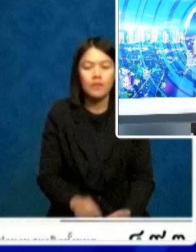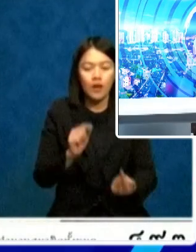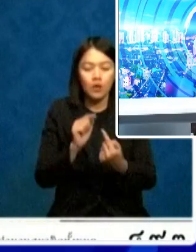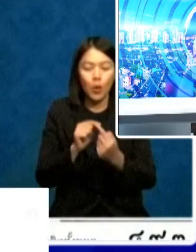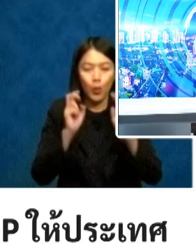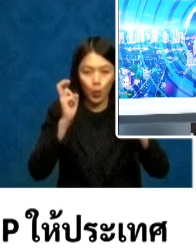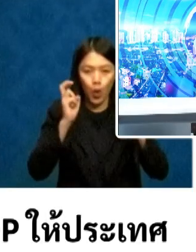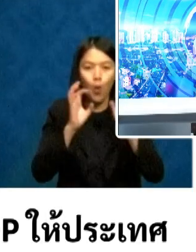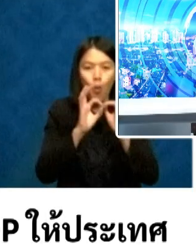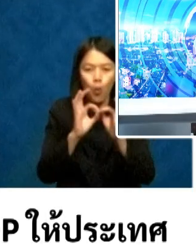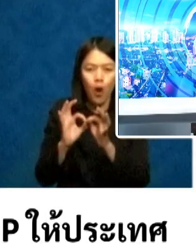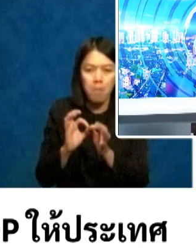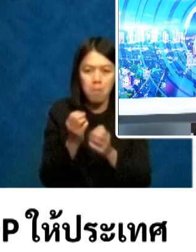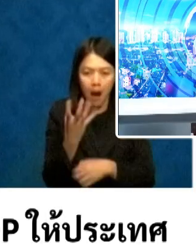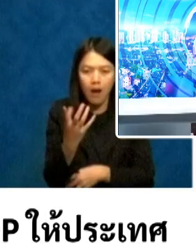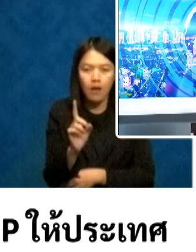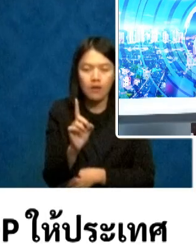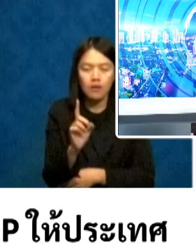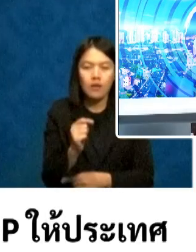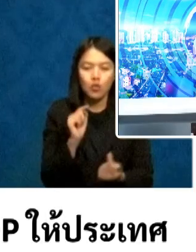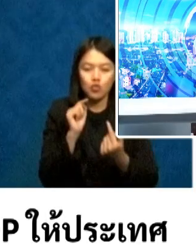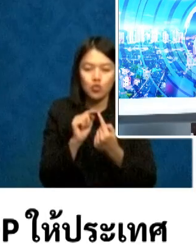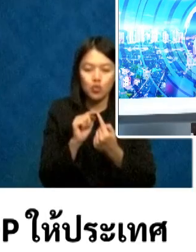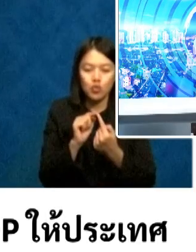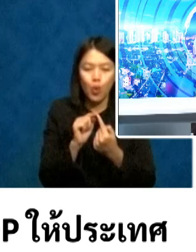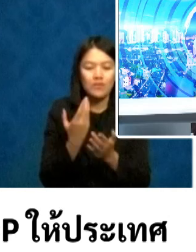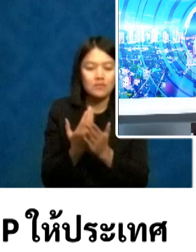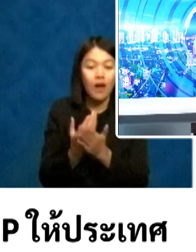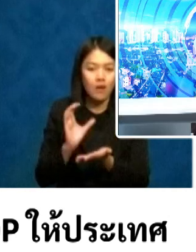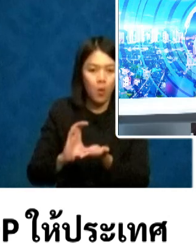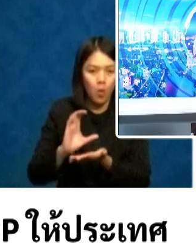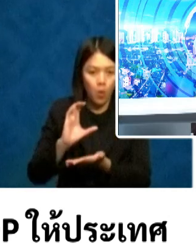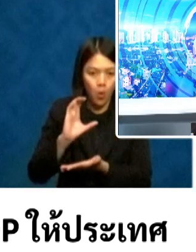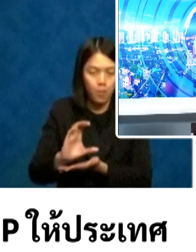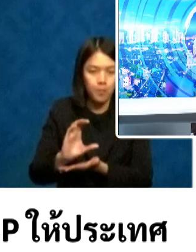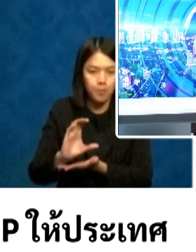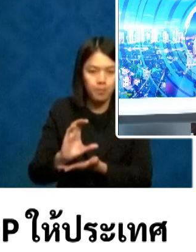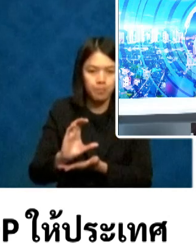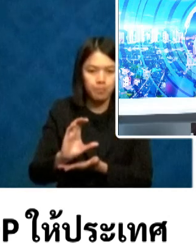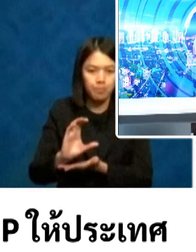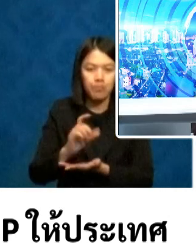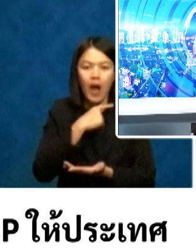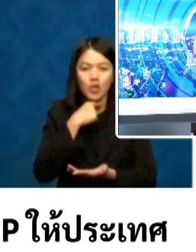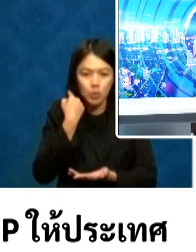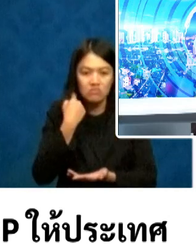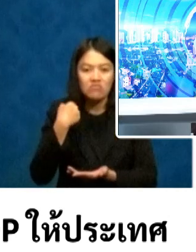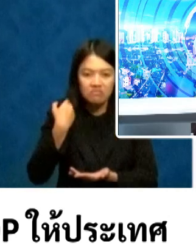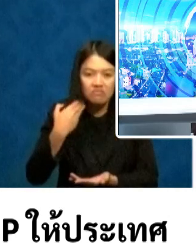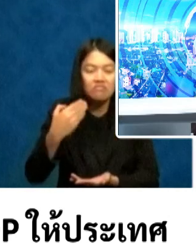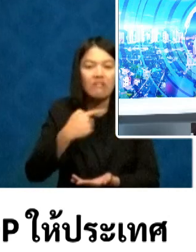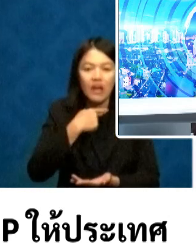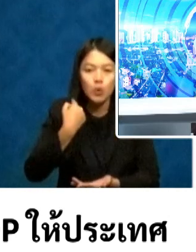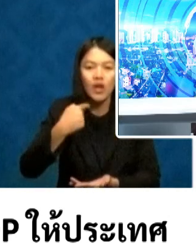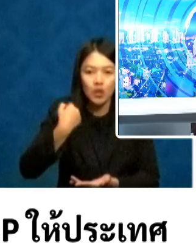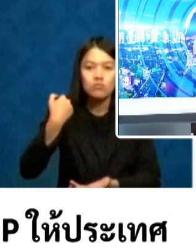อที่จะลดขั้นตอนนะคะเอกสารภาครัฐแล้วก็จัดระบบราชการให้ง่ายให้สะดวกให้ประเทศเนี่ยมีพื้นฐานรองรับระบบเศรษฐกิจดิจิทัลที่ต่